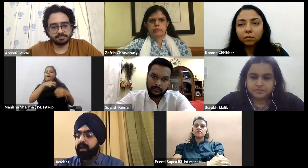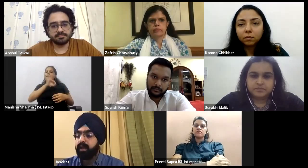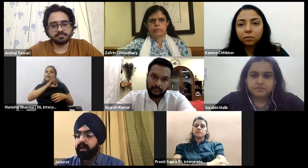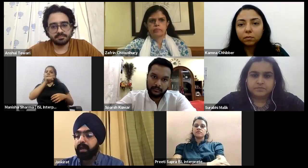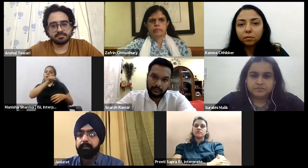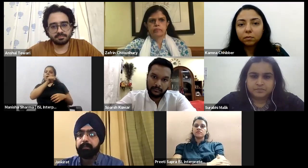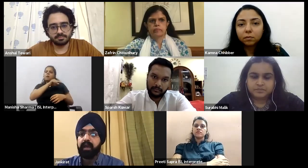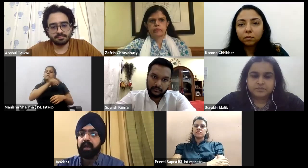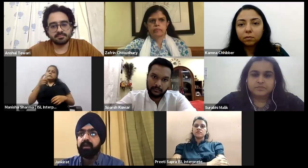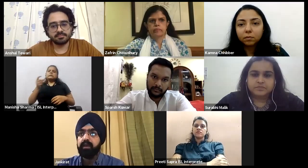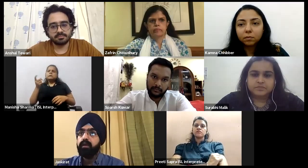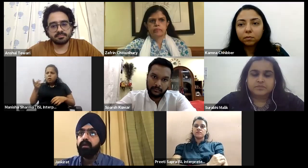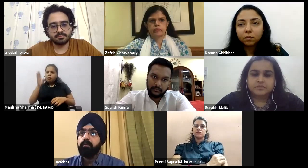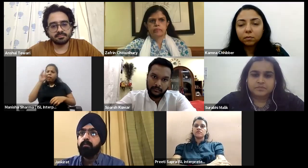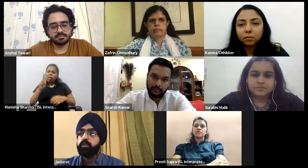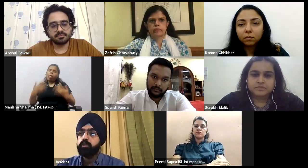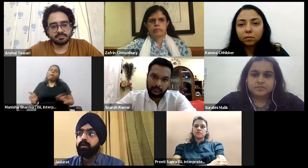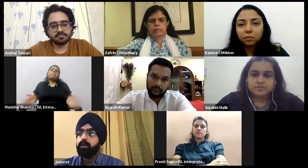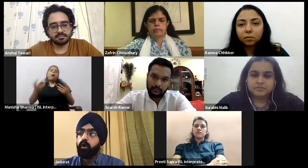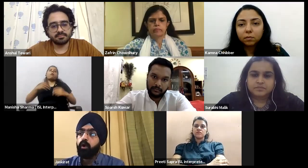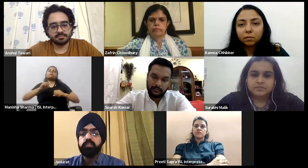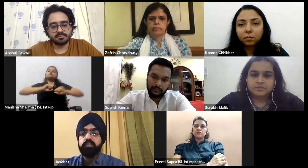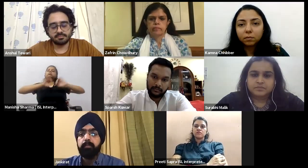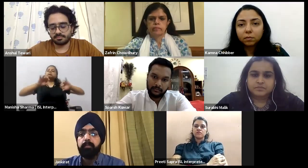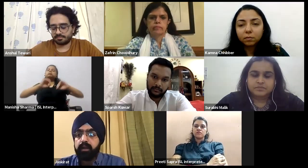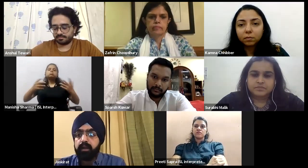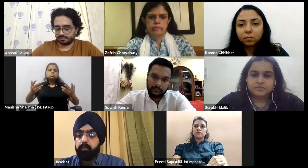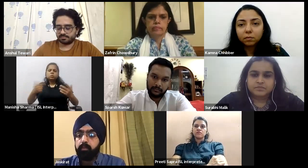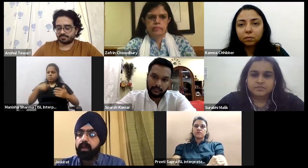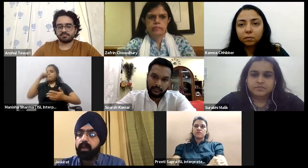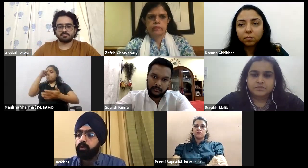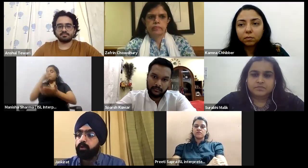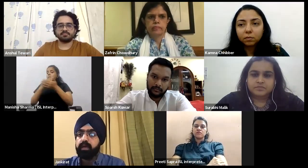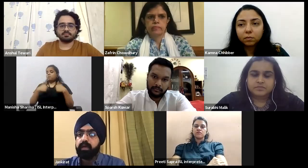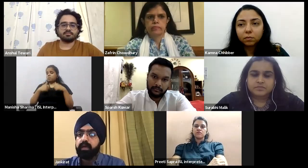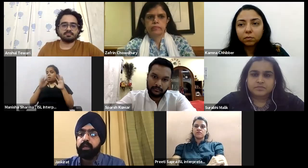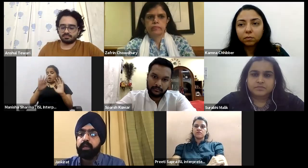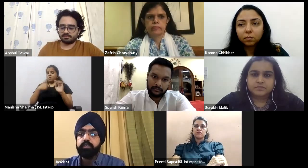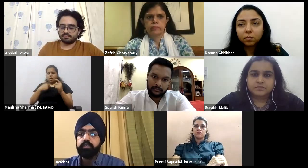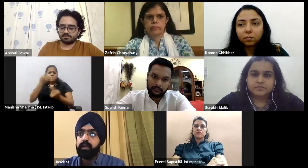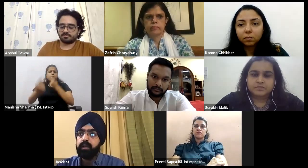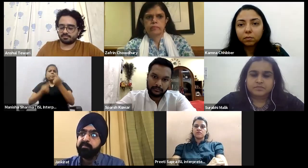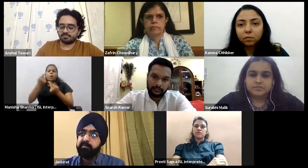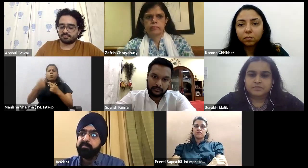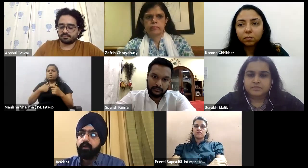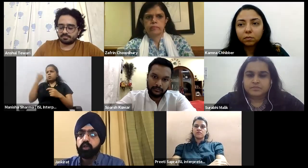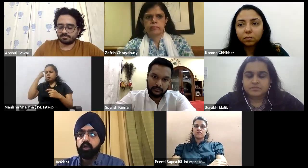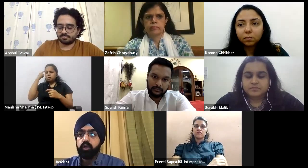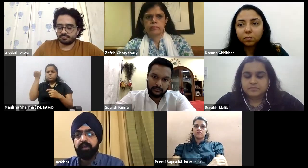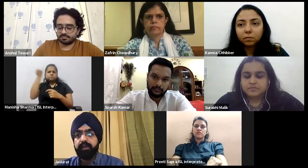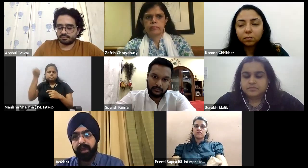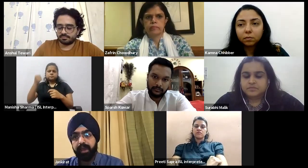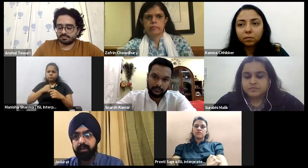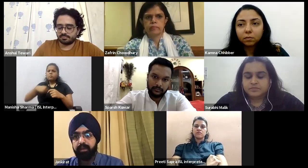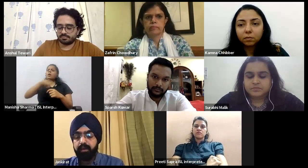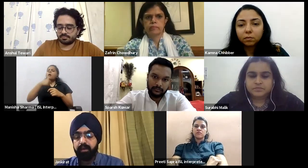है, mind makeup कर लिया है कि मैं ऑलरेडी इस चीज में बिलीव करता हूं, मेरा ये पॉलिटिकल, आइडियोलॉजिकल या फैक्चुअल बायस